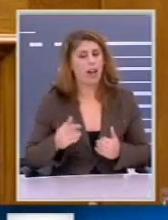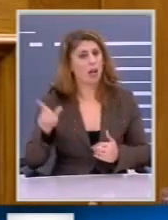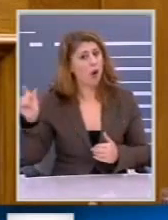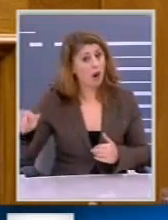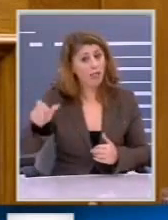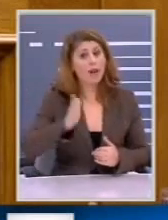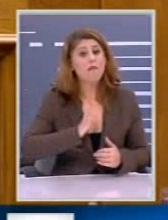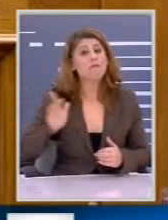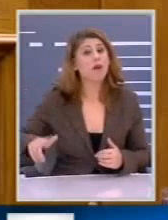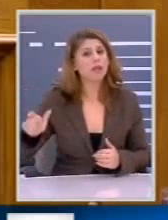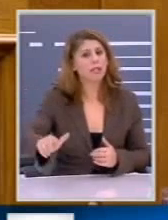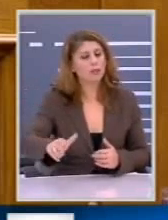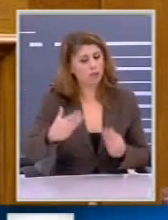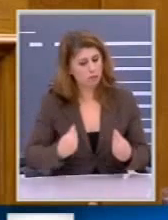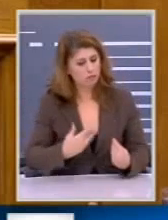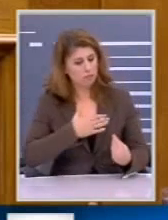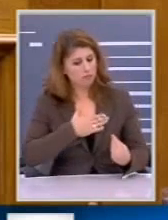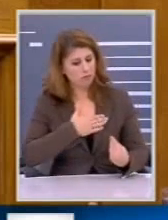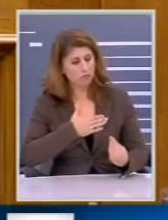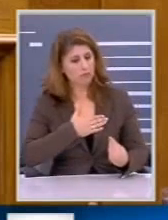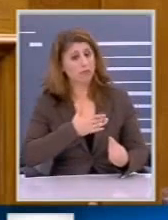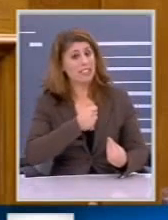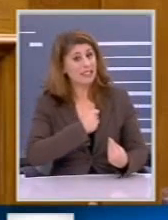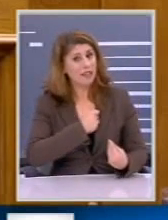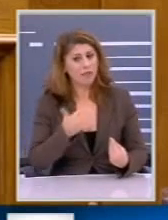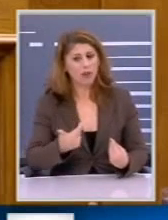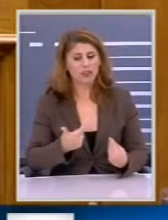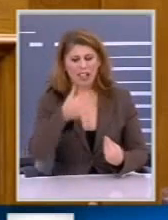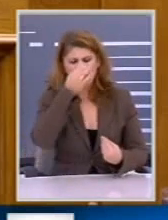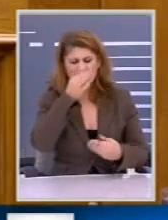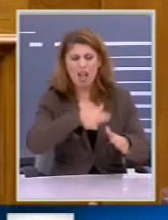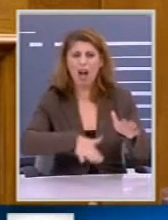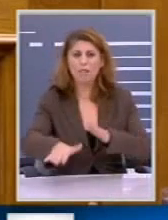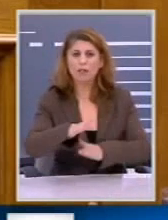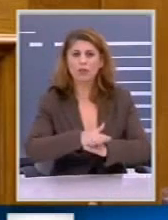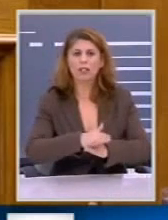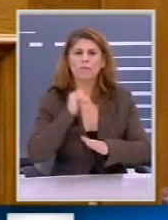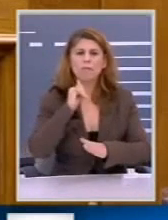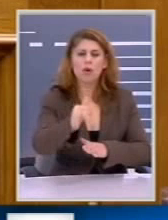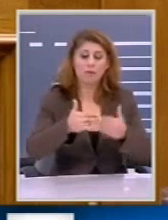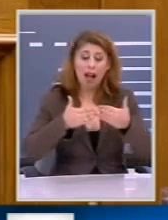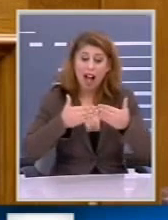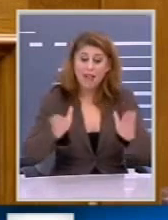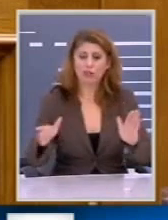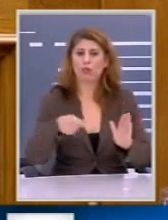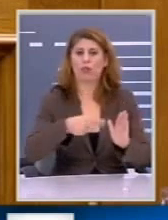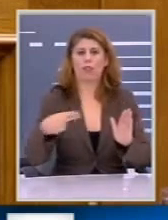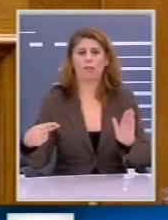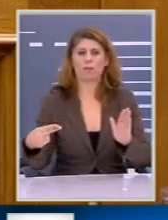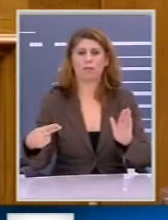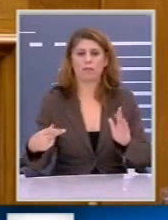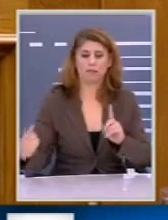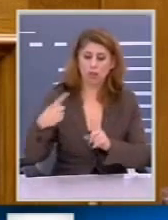πολίτης, όπως θα σημειώσει ότι το μέτωπο της διαπλοκής είναι και παραμένει σταθερά ανοιχτό, συνεχώς προστίθενται